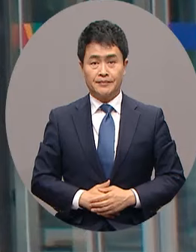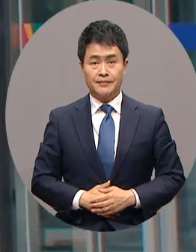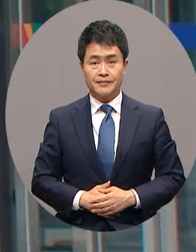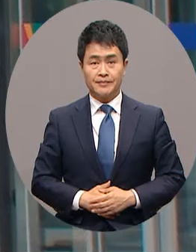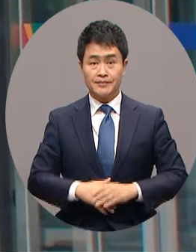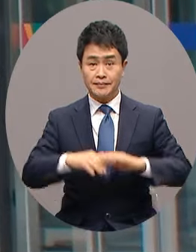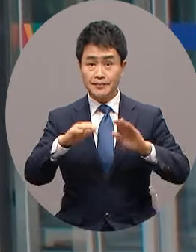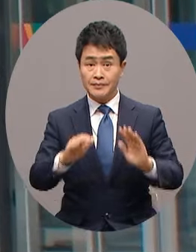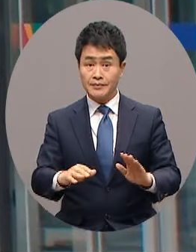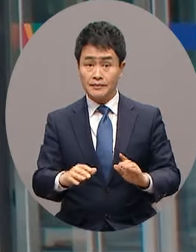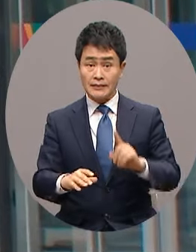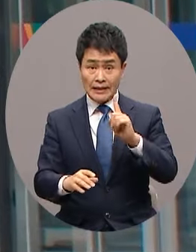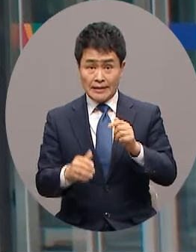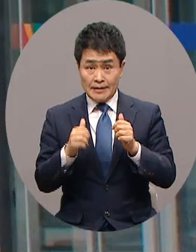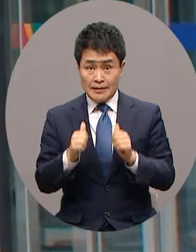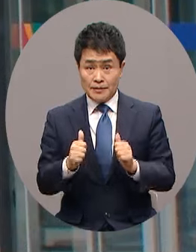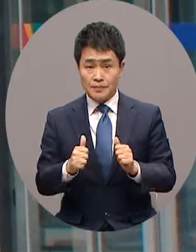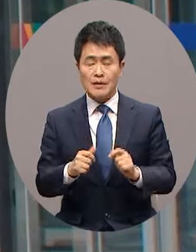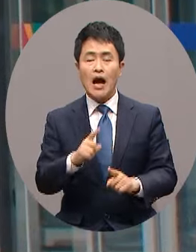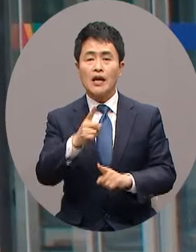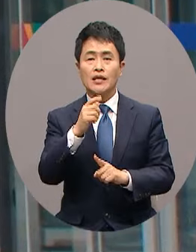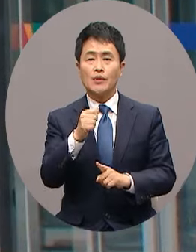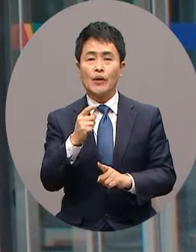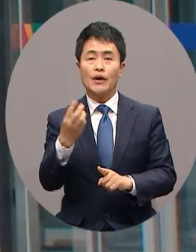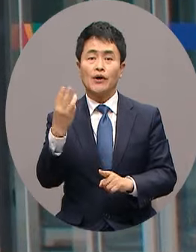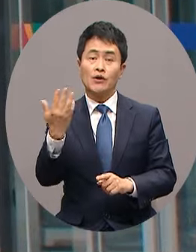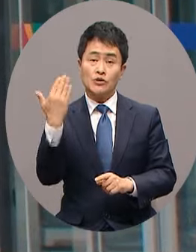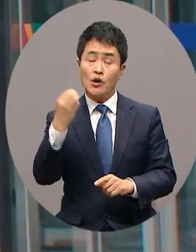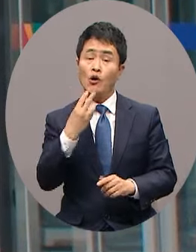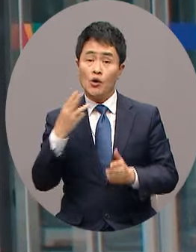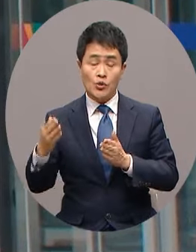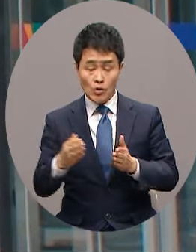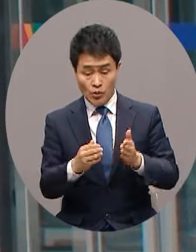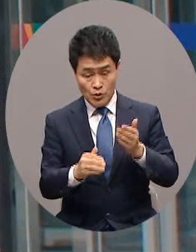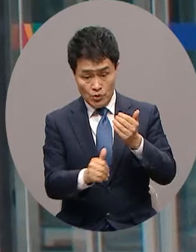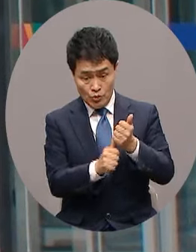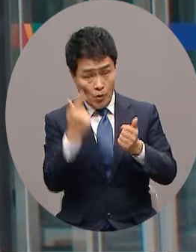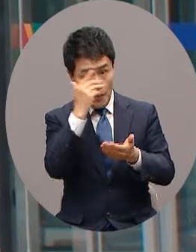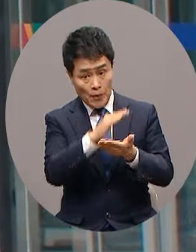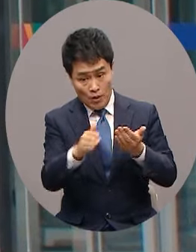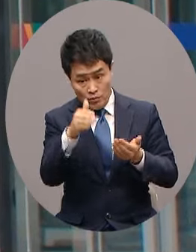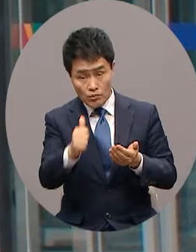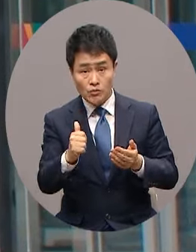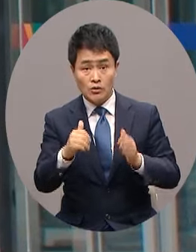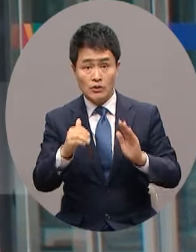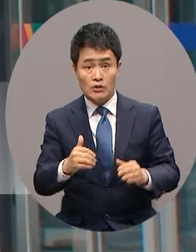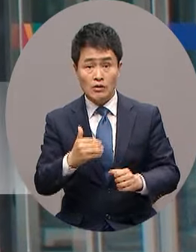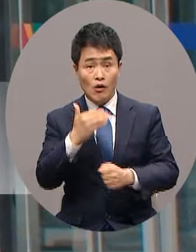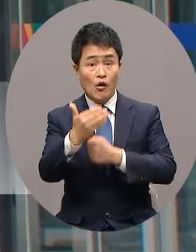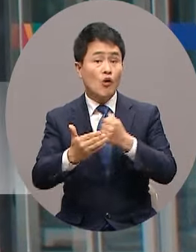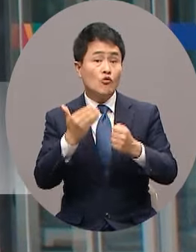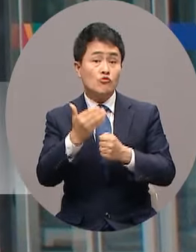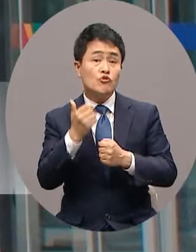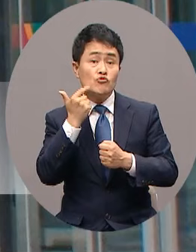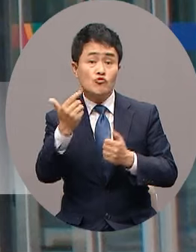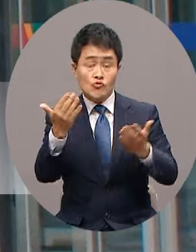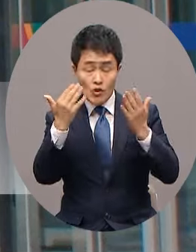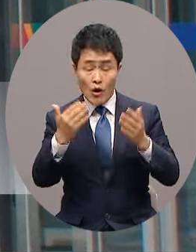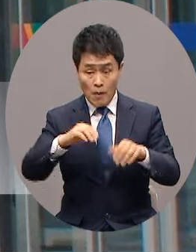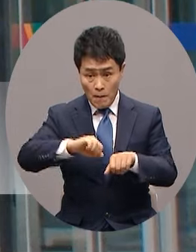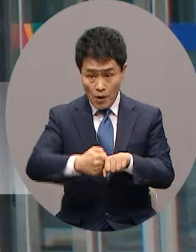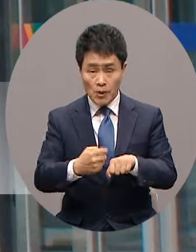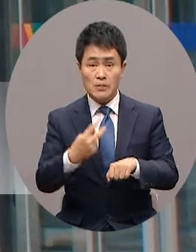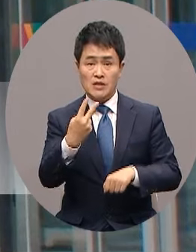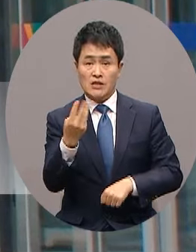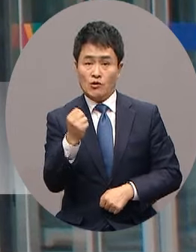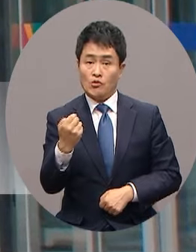주시죠네 법원은 이화영 전 경기도 평화 부지사에 징역 9년 개월에 벌금 2억 5천만 원을